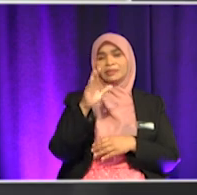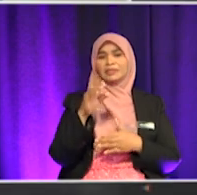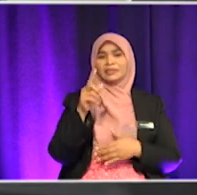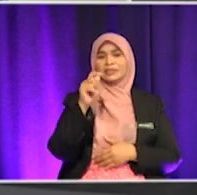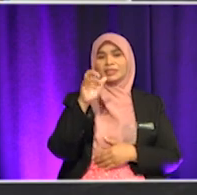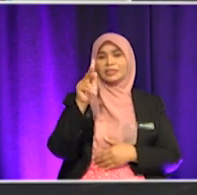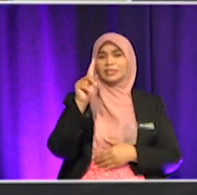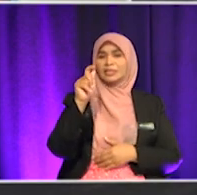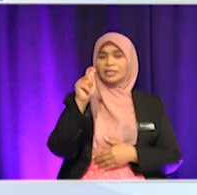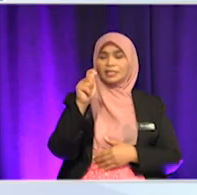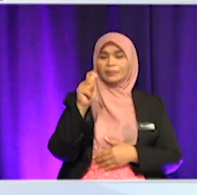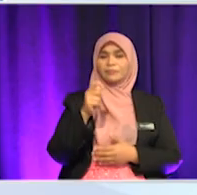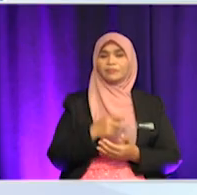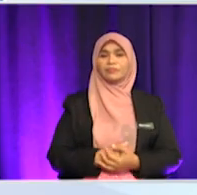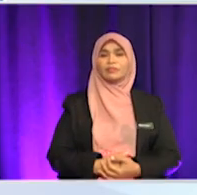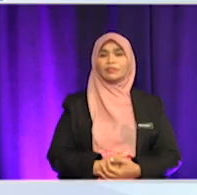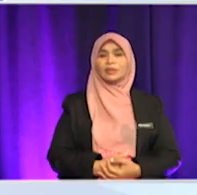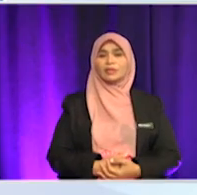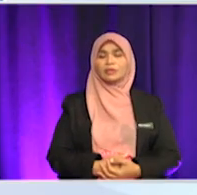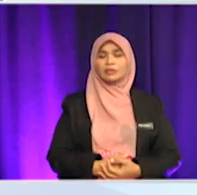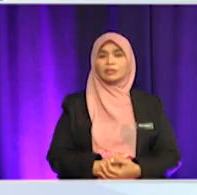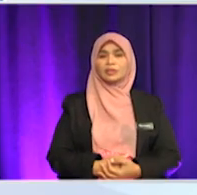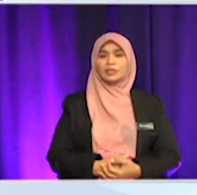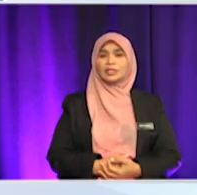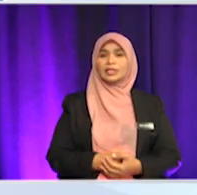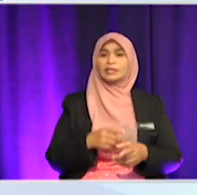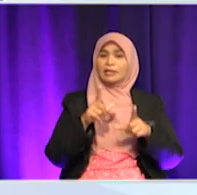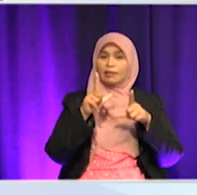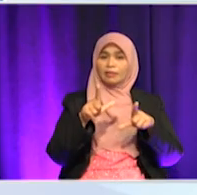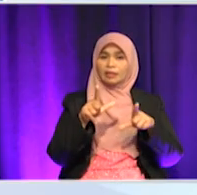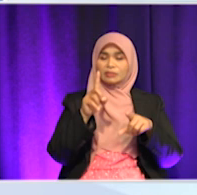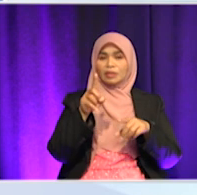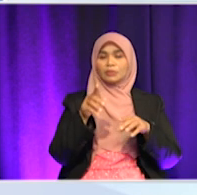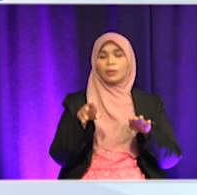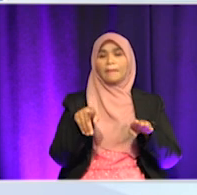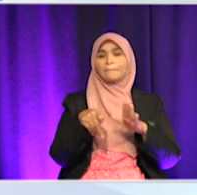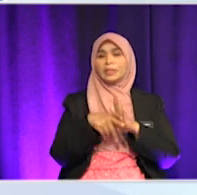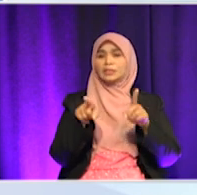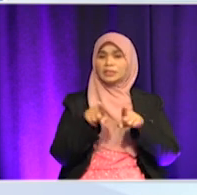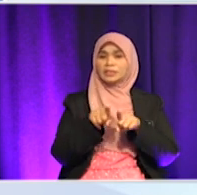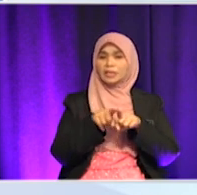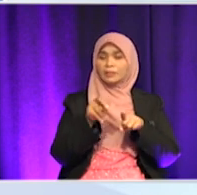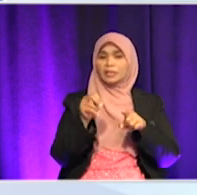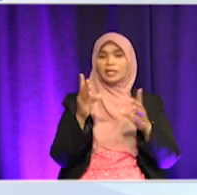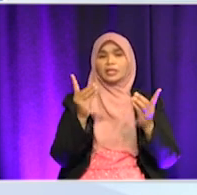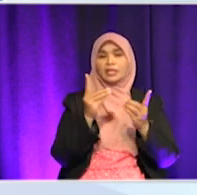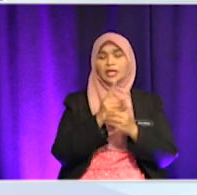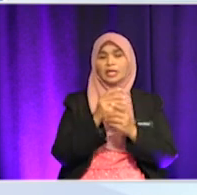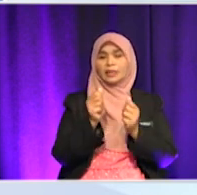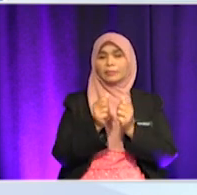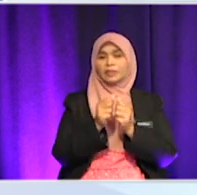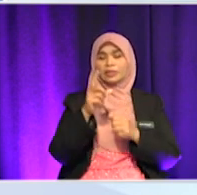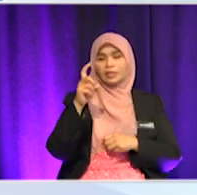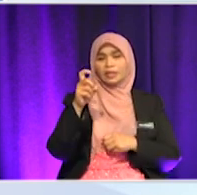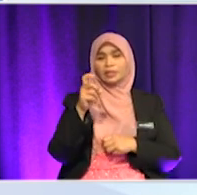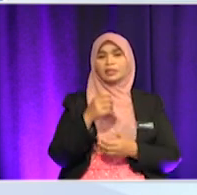tiket. Sama tak jawapan? Okey, kita letakkan satu persamaan, 36 kita darabkan dengan X, maka kita dapat 180